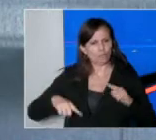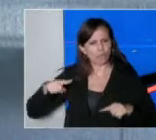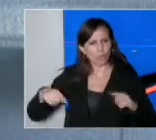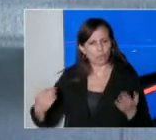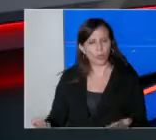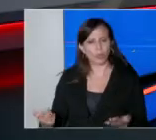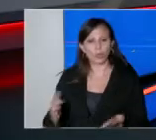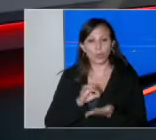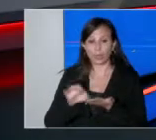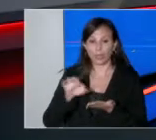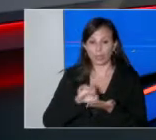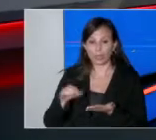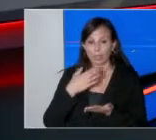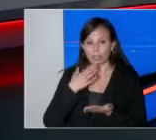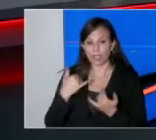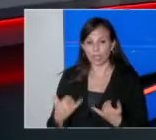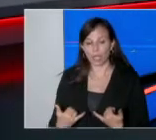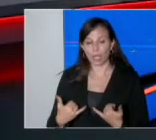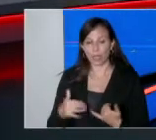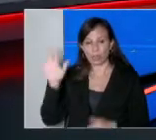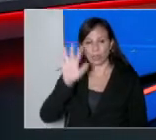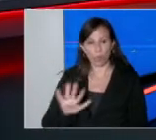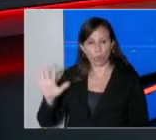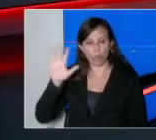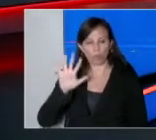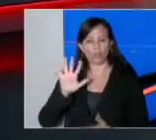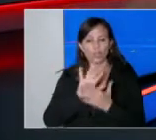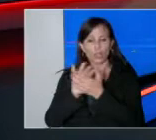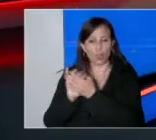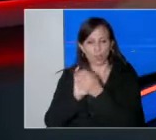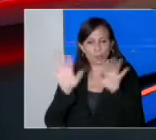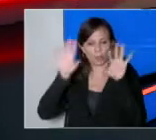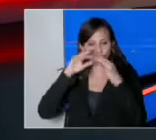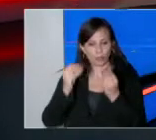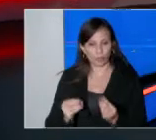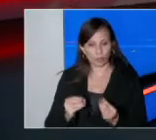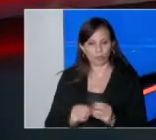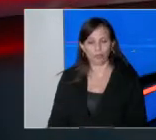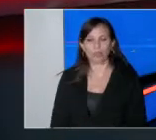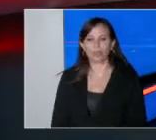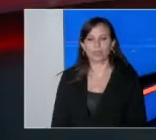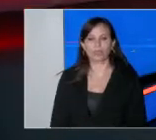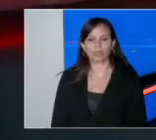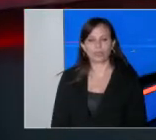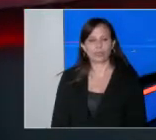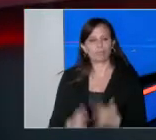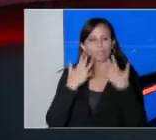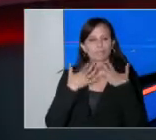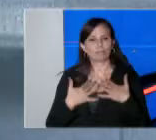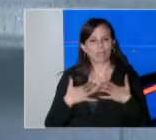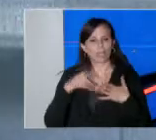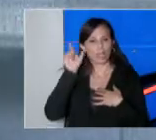כתב ישראל היום באירופה, שלום אלדד. ערב טוב. טוב, אז בוא נדבר קצת על האיש הזה,